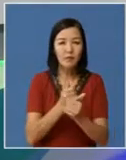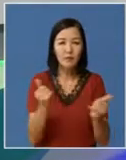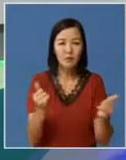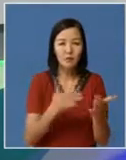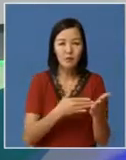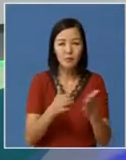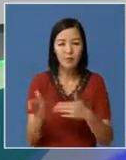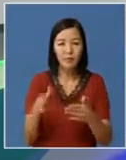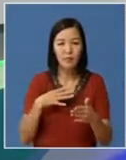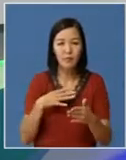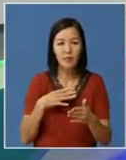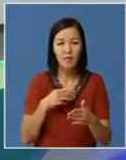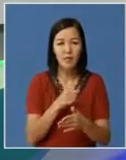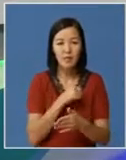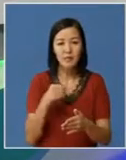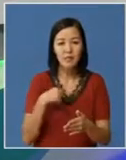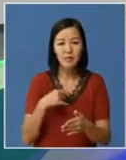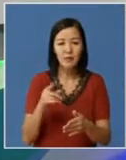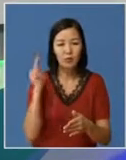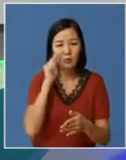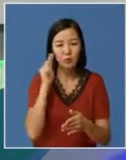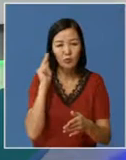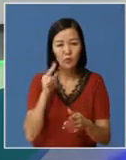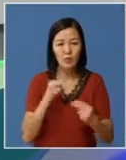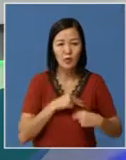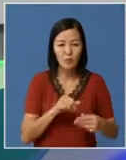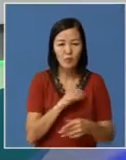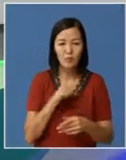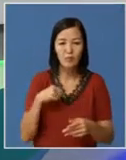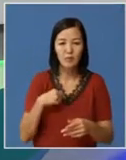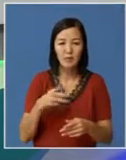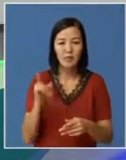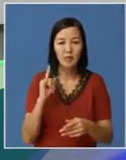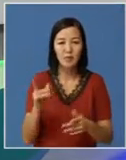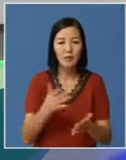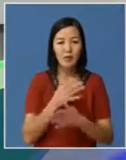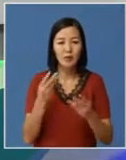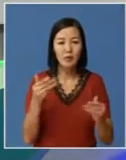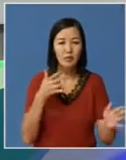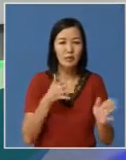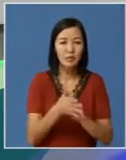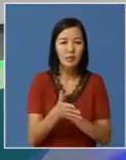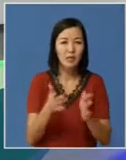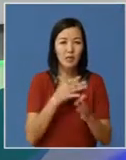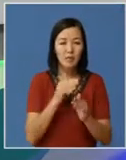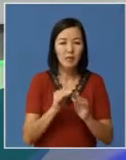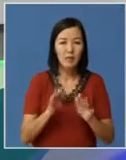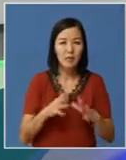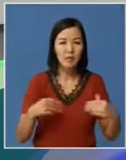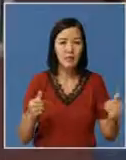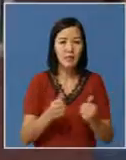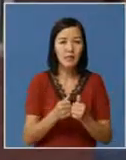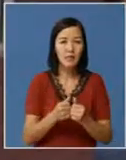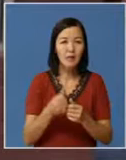жителей вынуждены ездить на работу и учебу на попутках и такси, переплачивают большие деньги. Среди них и многодетные семьи.